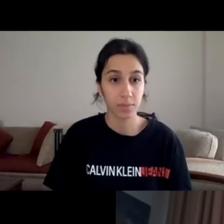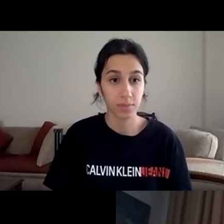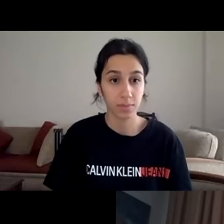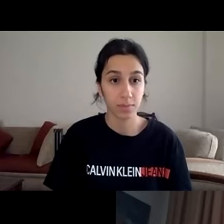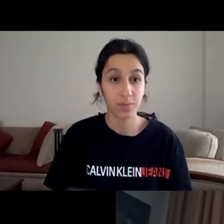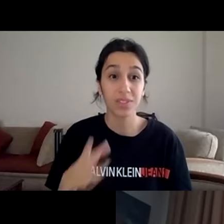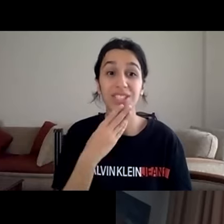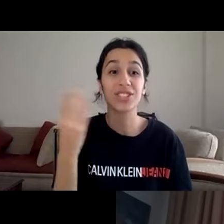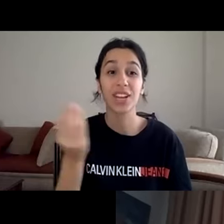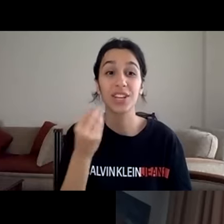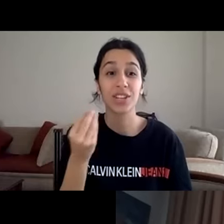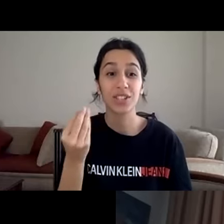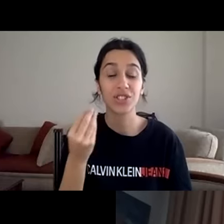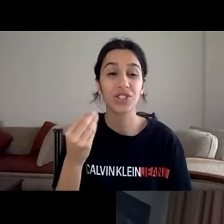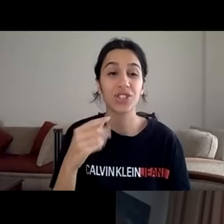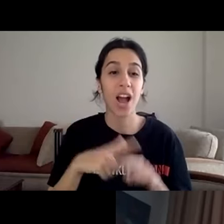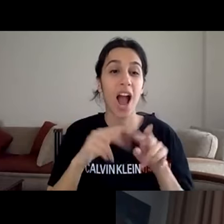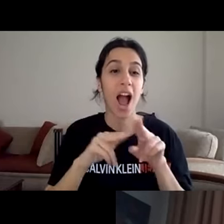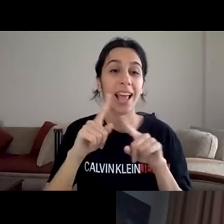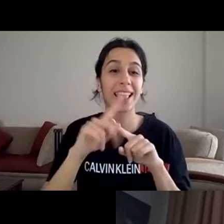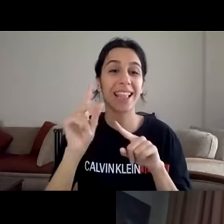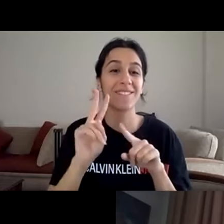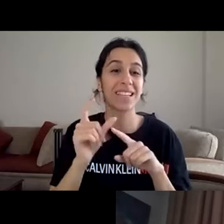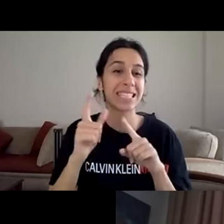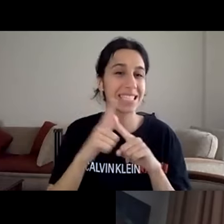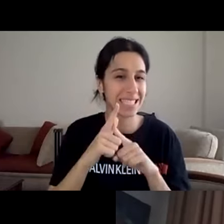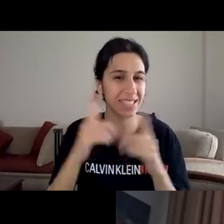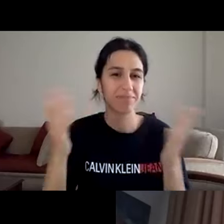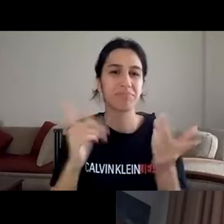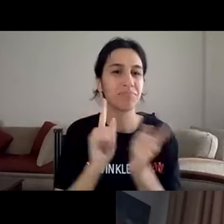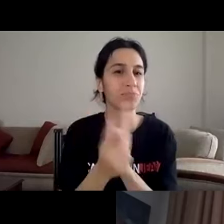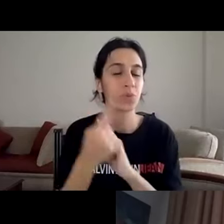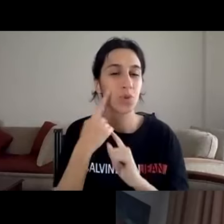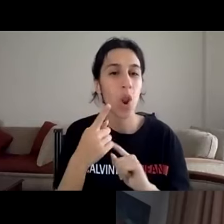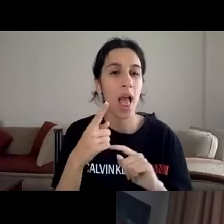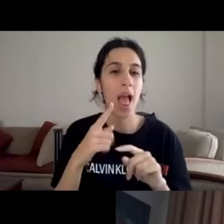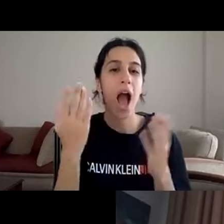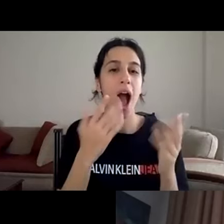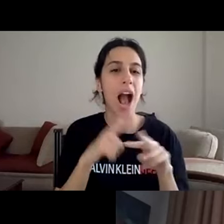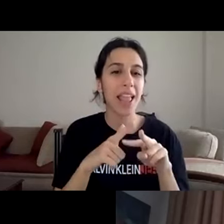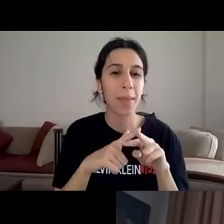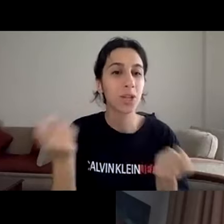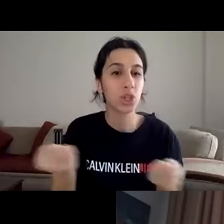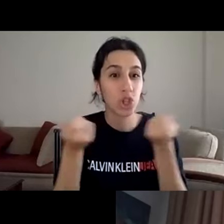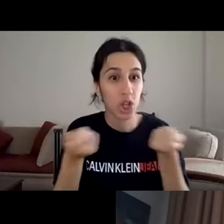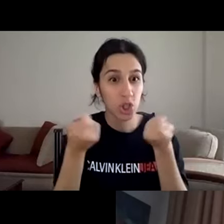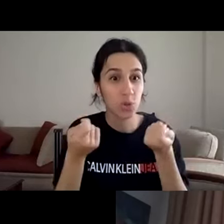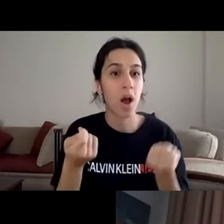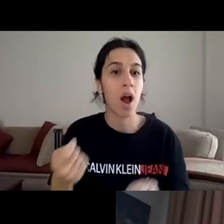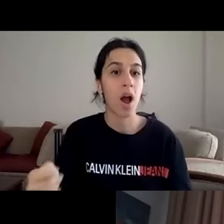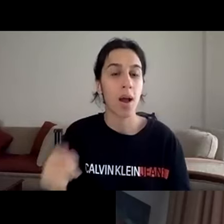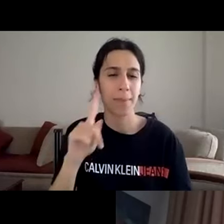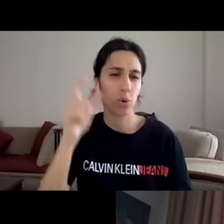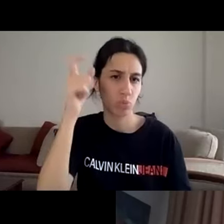genç aktivist ve akademik, bazen çoğu da akademik çalışmalar da yapan genç aktivist Türkiye'deki bir grup